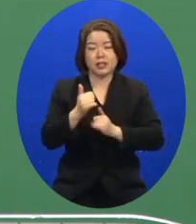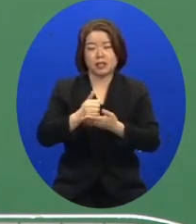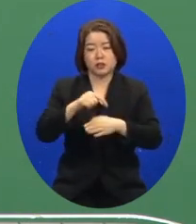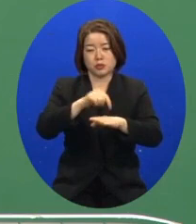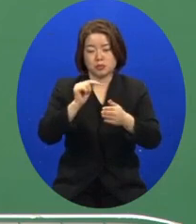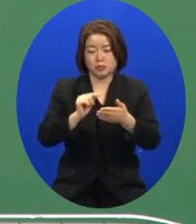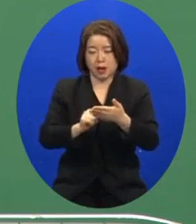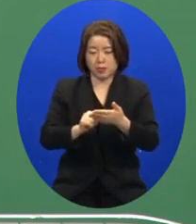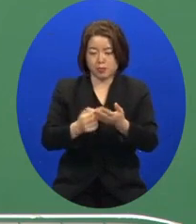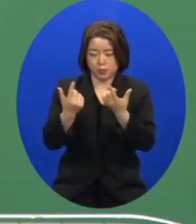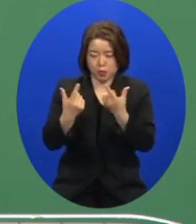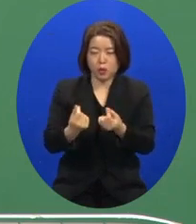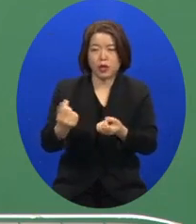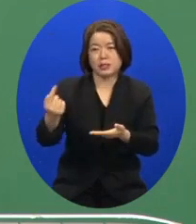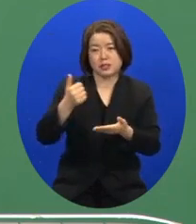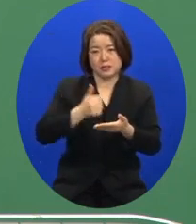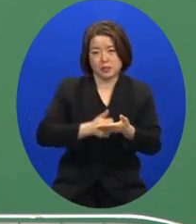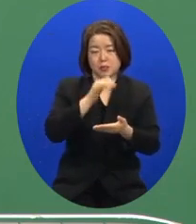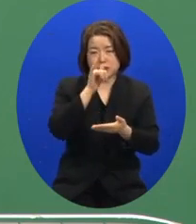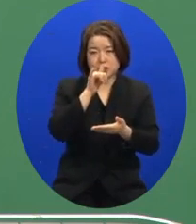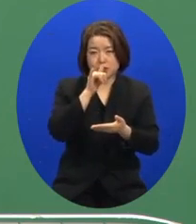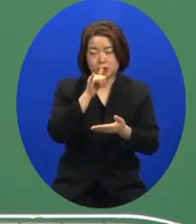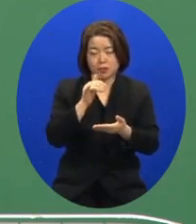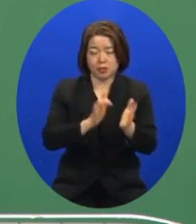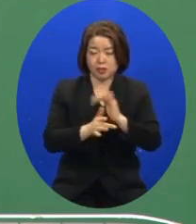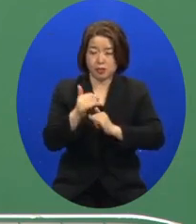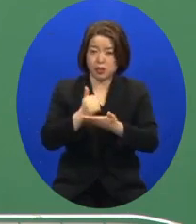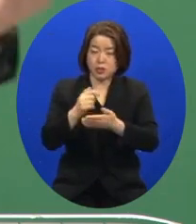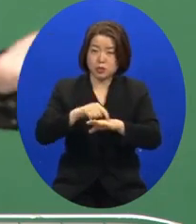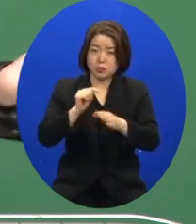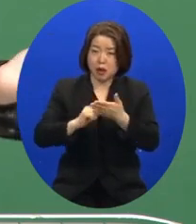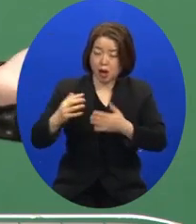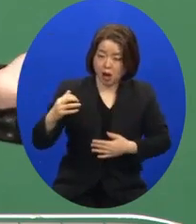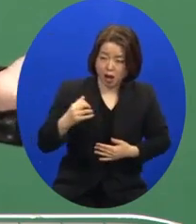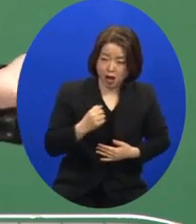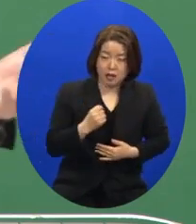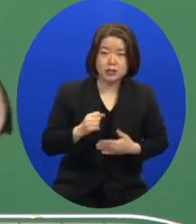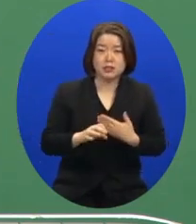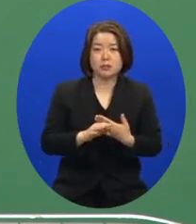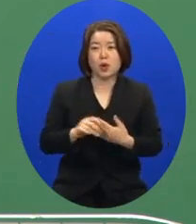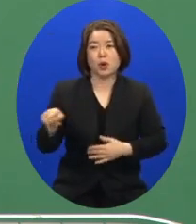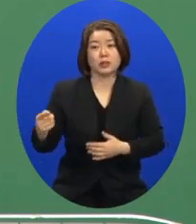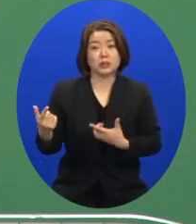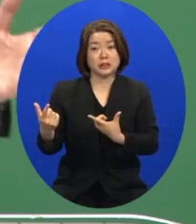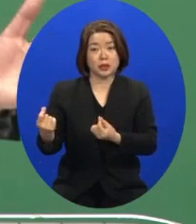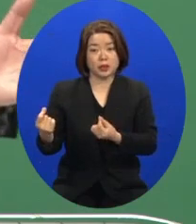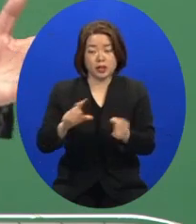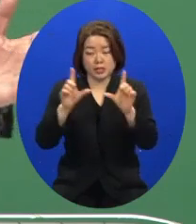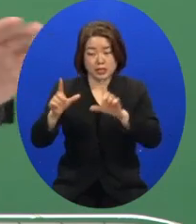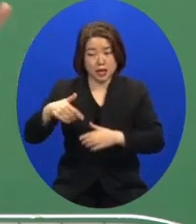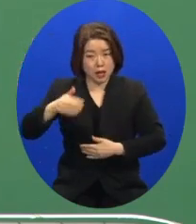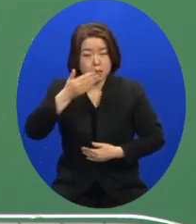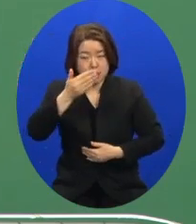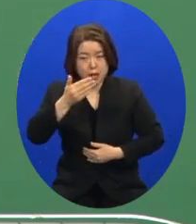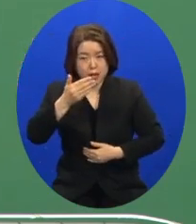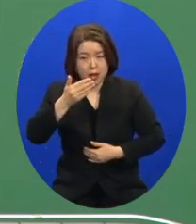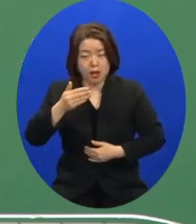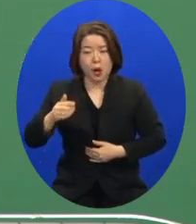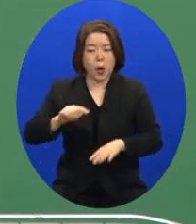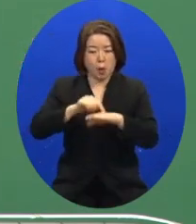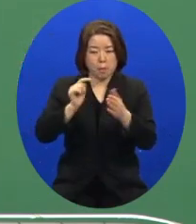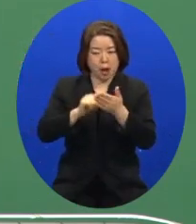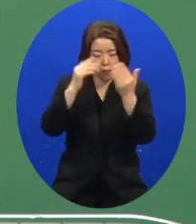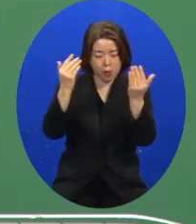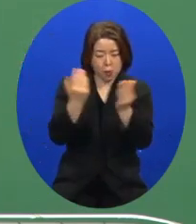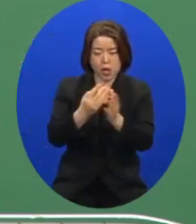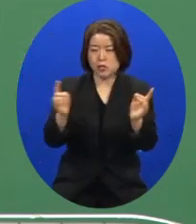임하게 됩니다. 예수님의 마음을 품으면 그렇게 살게 됩니다. 사람이 완전히 달라지게 됩니다. 마음이